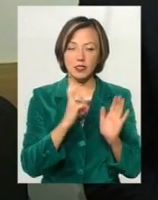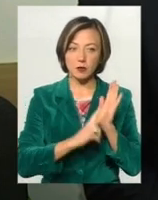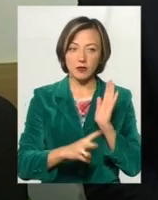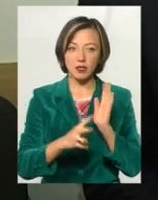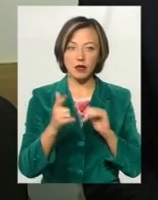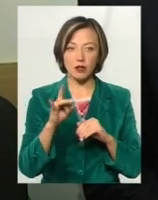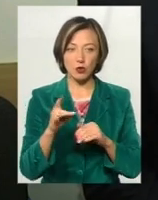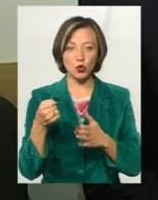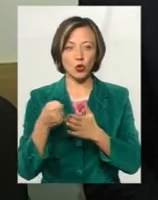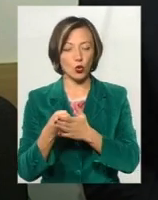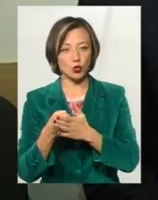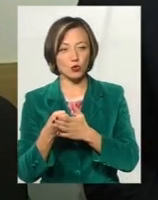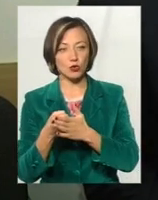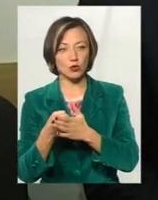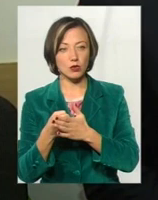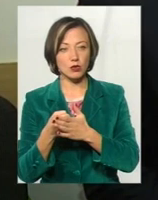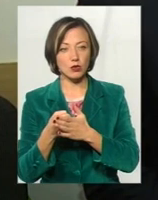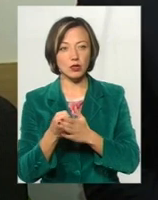270 гривень до